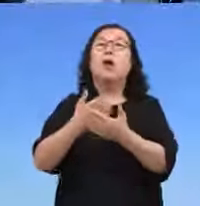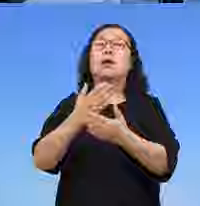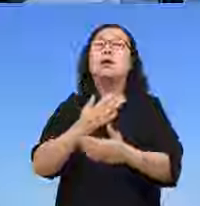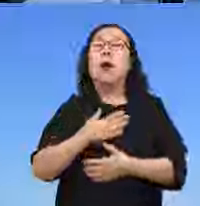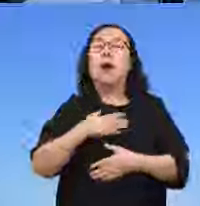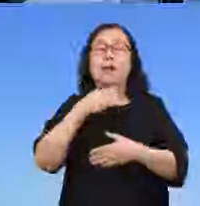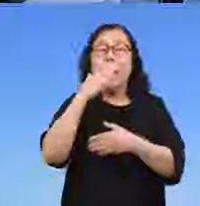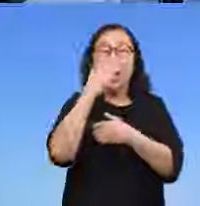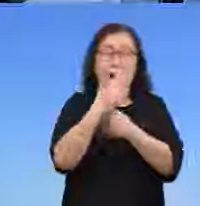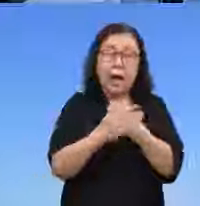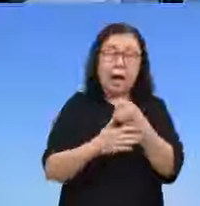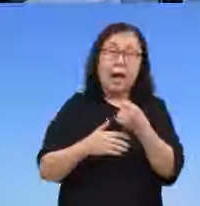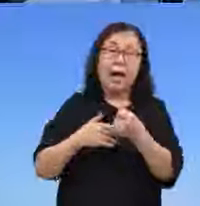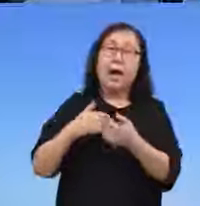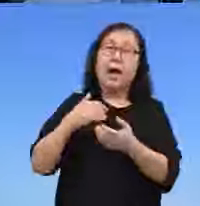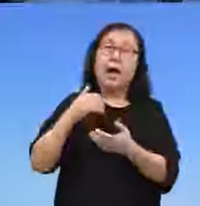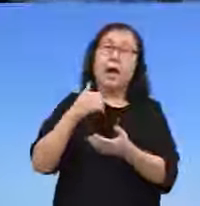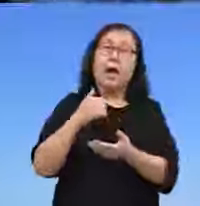나의 하나님,